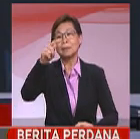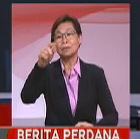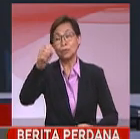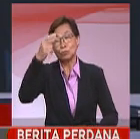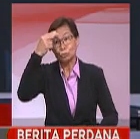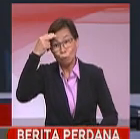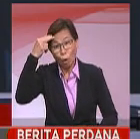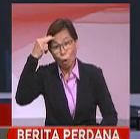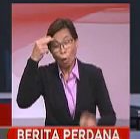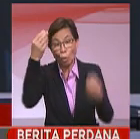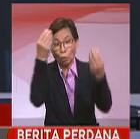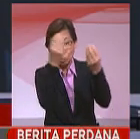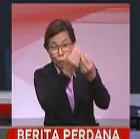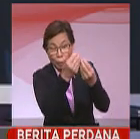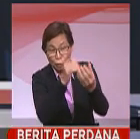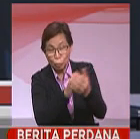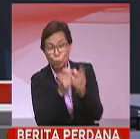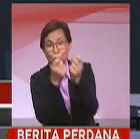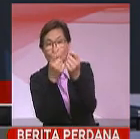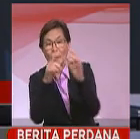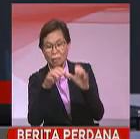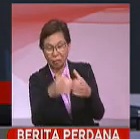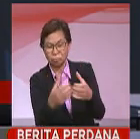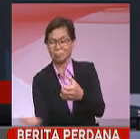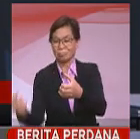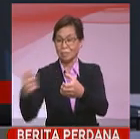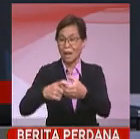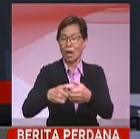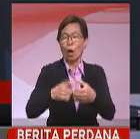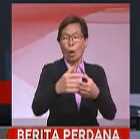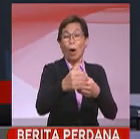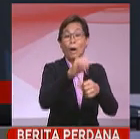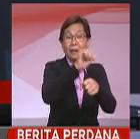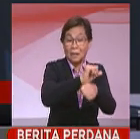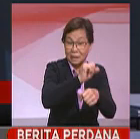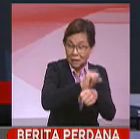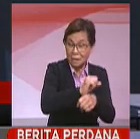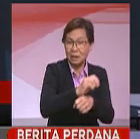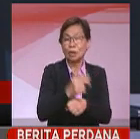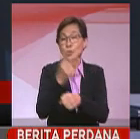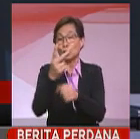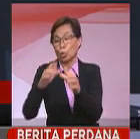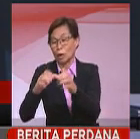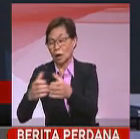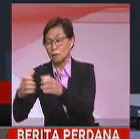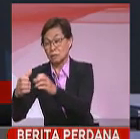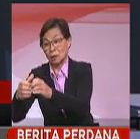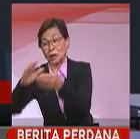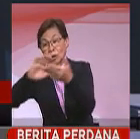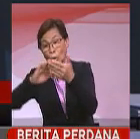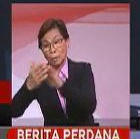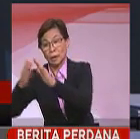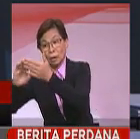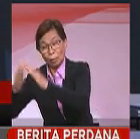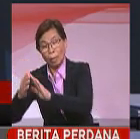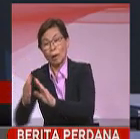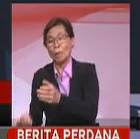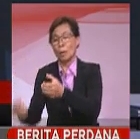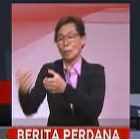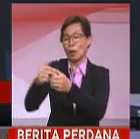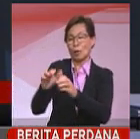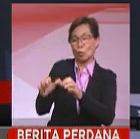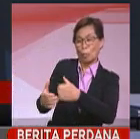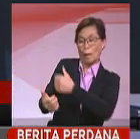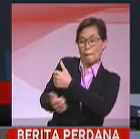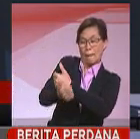Abdullah, daripada angka itu 11 kluster berkaitan tempat kerja, masing-masing 2 kluster komuniti dan melibatkan kumpulan